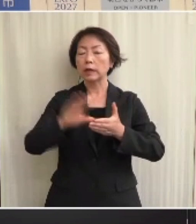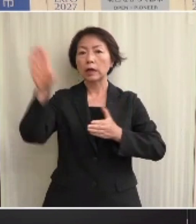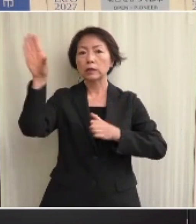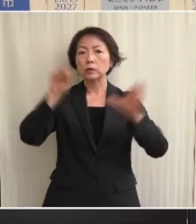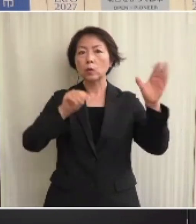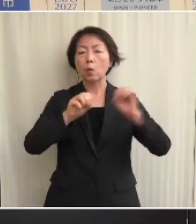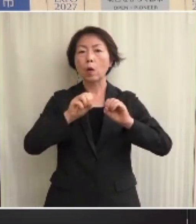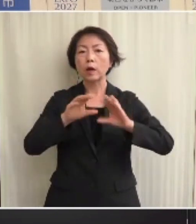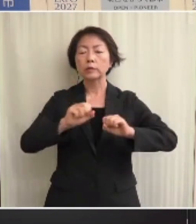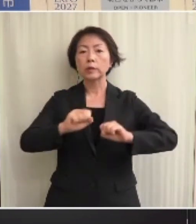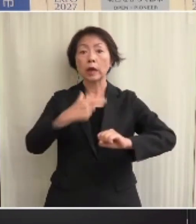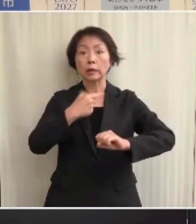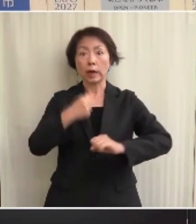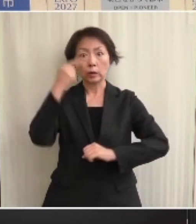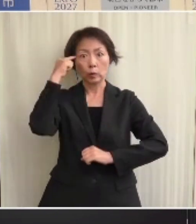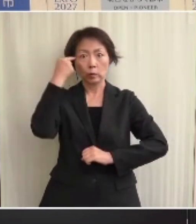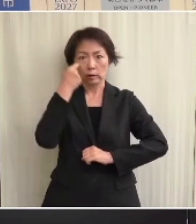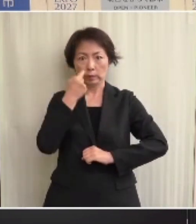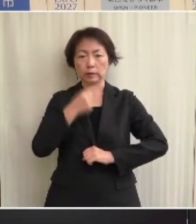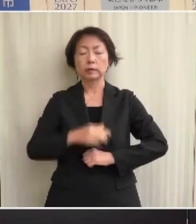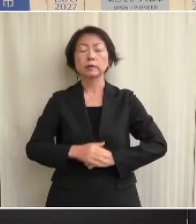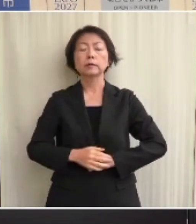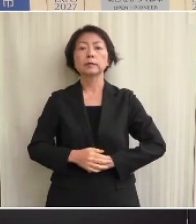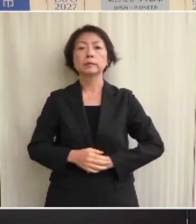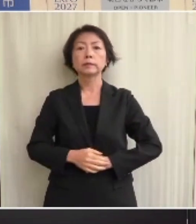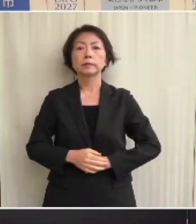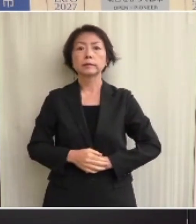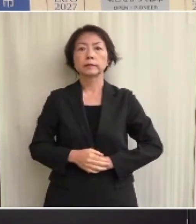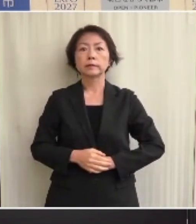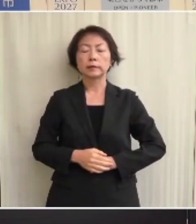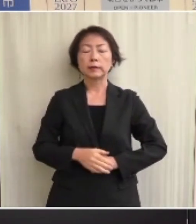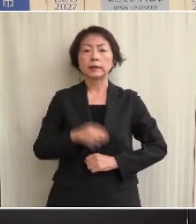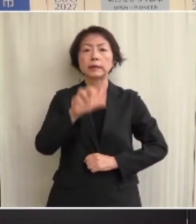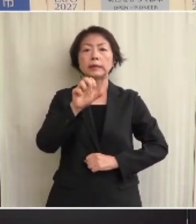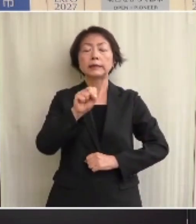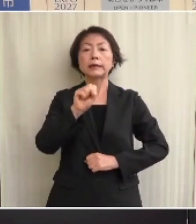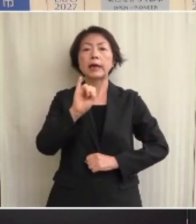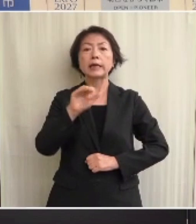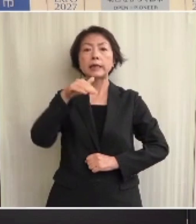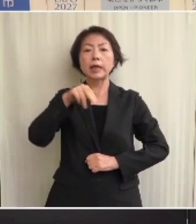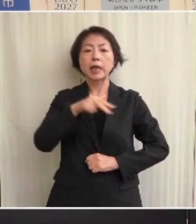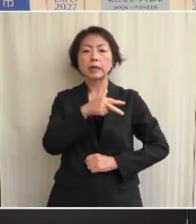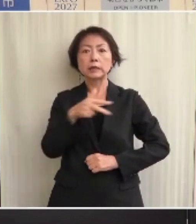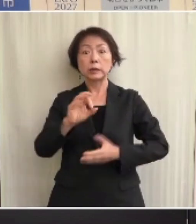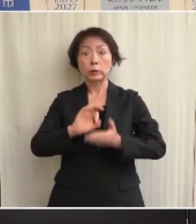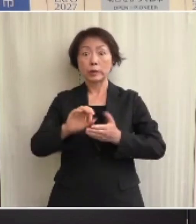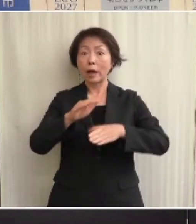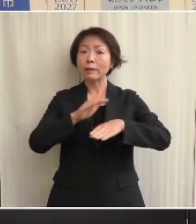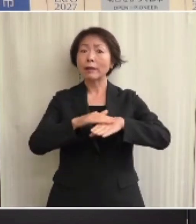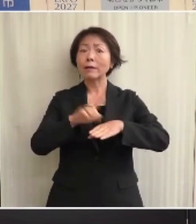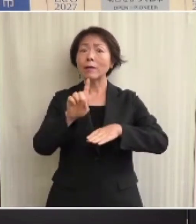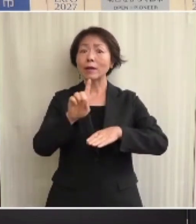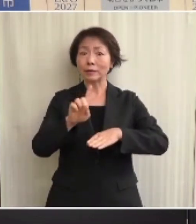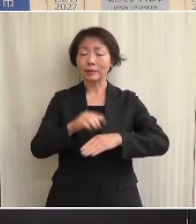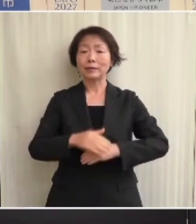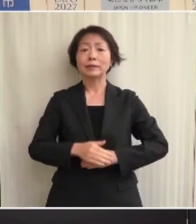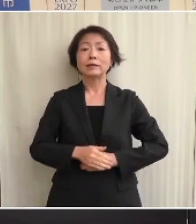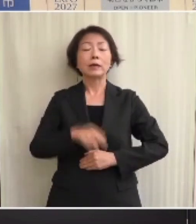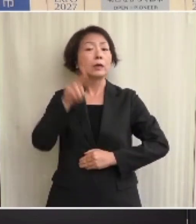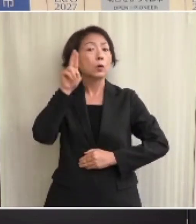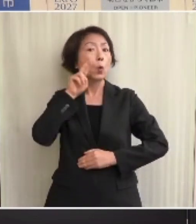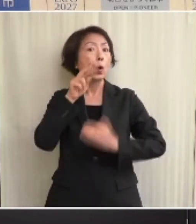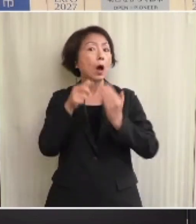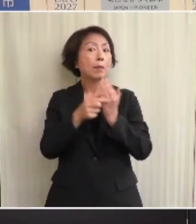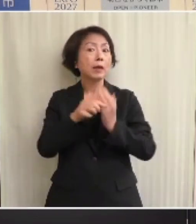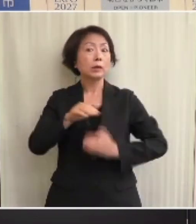行いたいというふうに考えております。サイネージの運用方法なんですが、まずですね、横